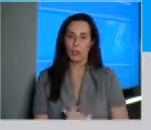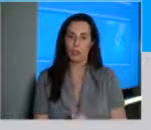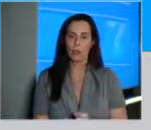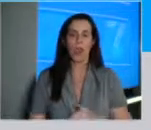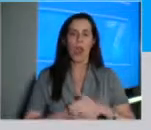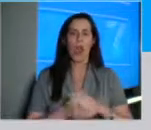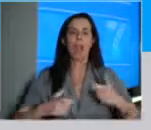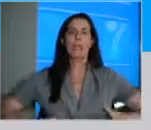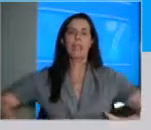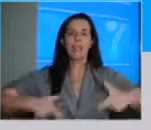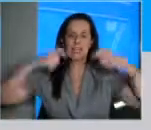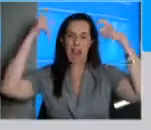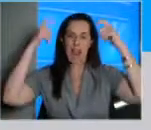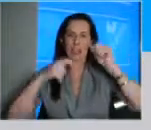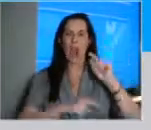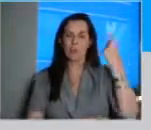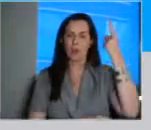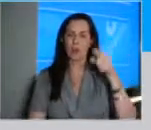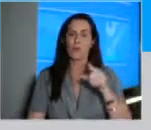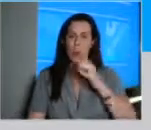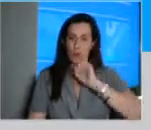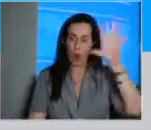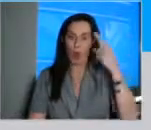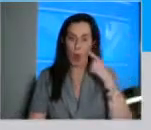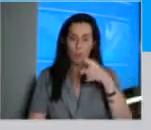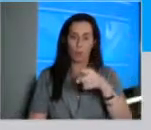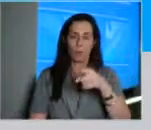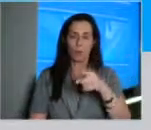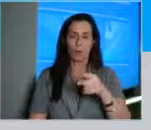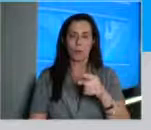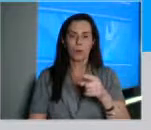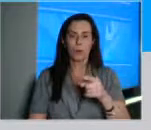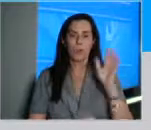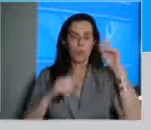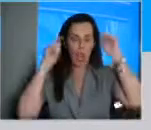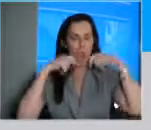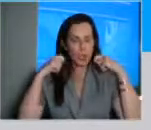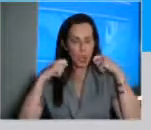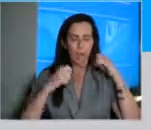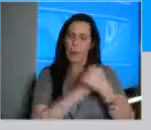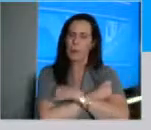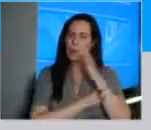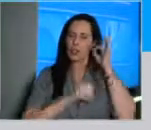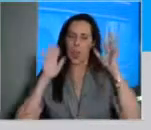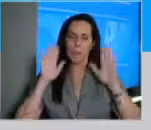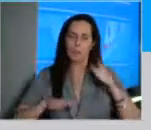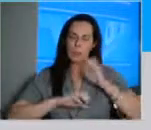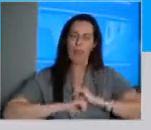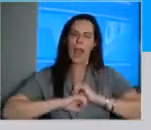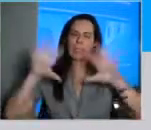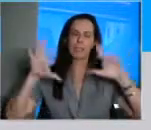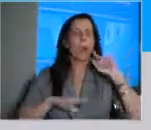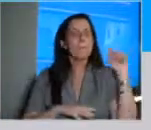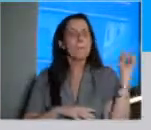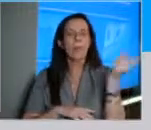חליפה, המגדל הגבוה בעולם. התמונה שהוקרנה ושבה נראית ארדן אותה חיג'אב ומחבקת אישה מוסלמית התפרסמה